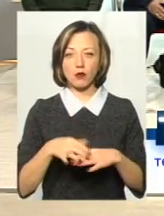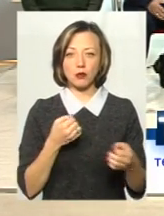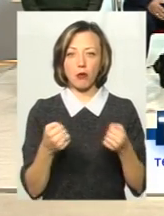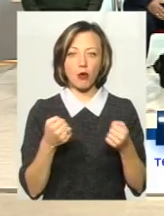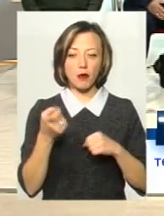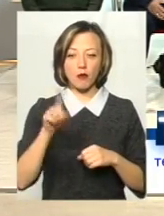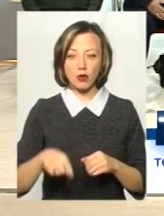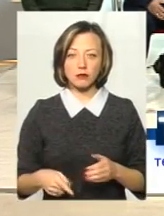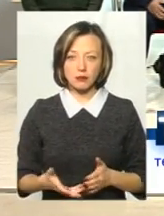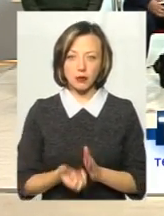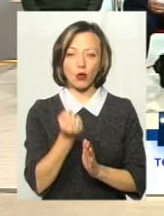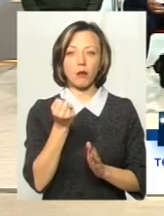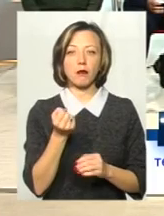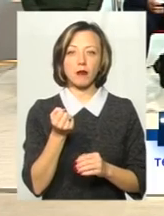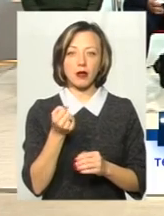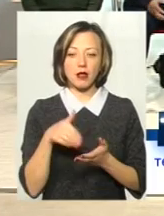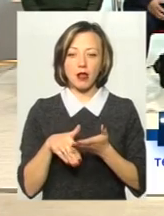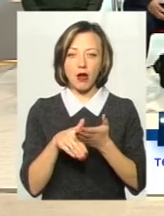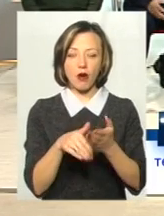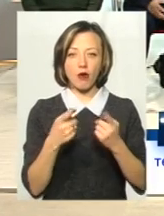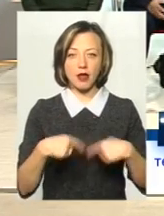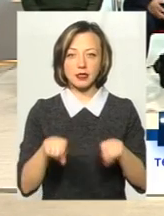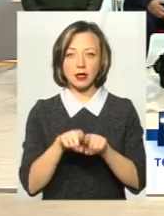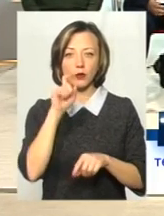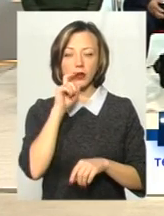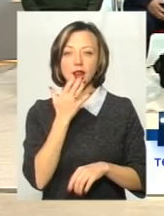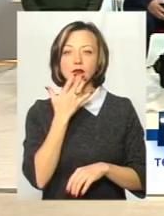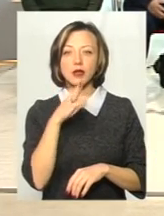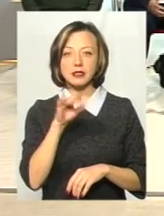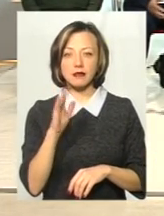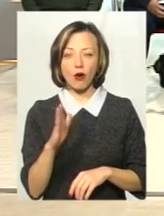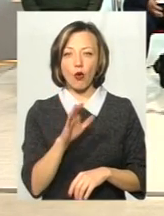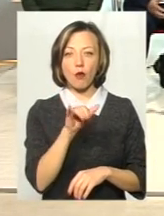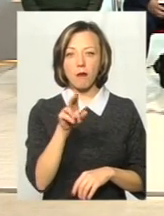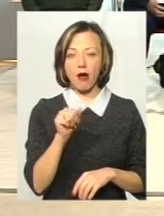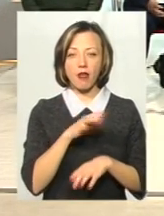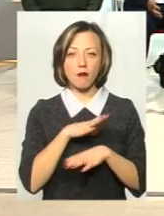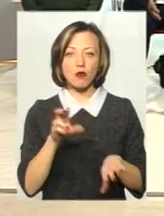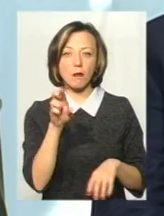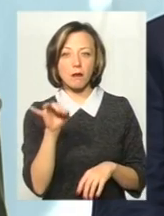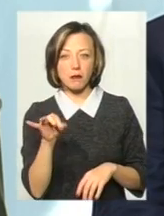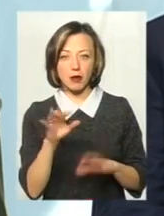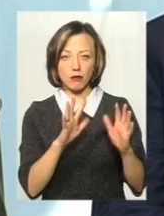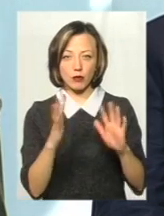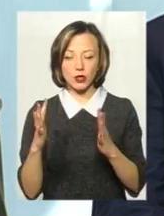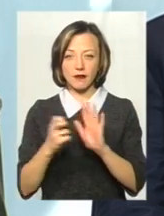потім підхопила організація українських націоналістів УПА, не було би, безперечно, і